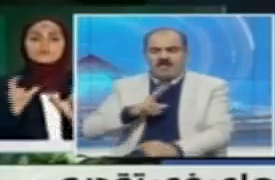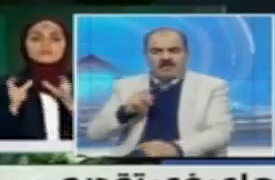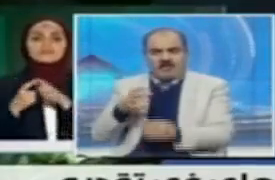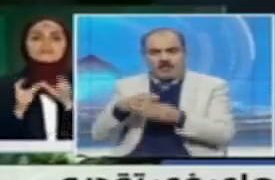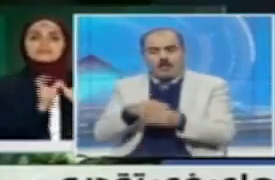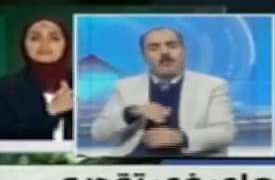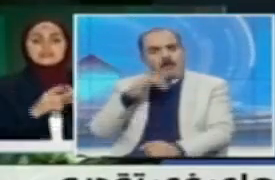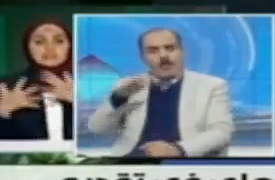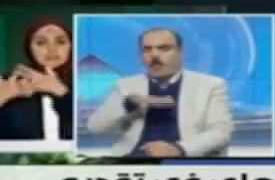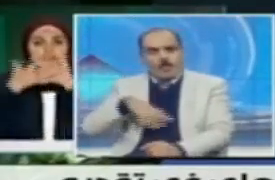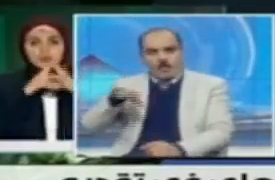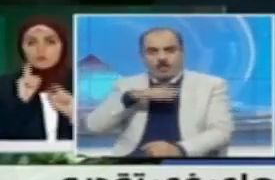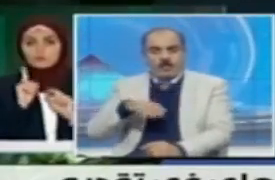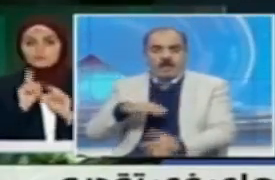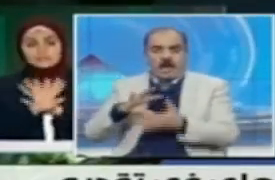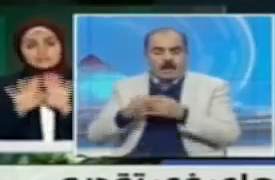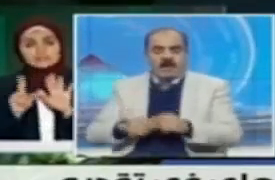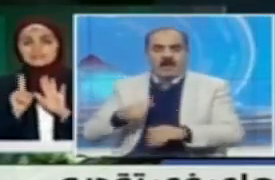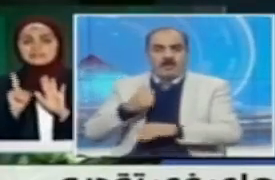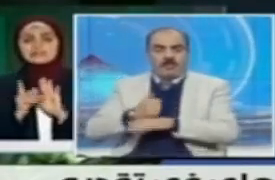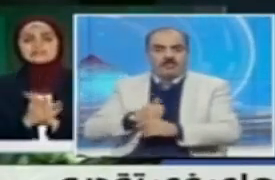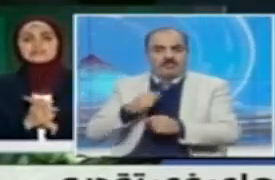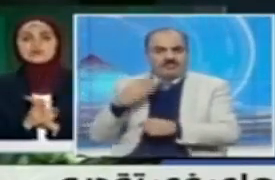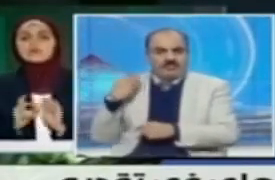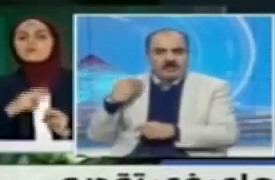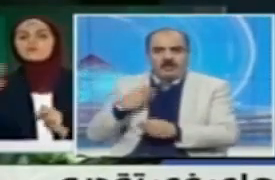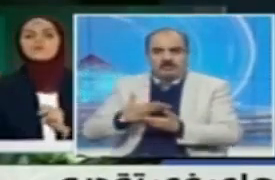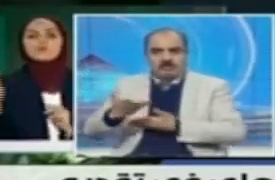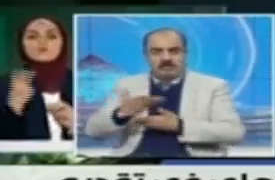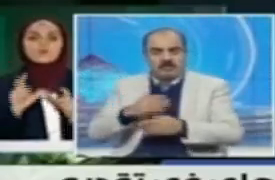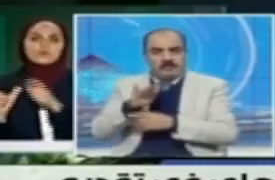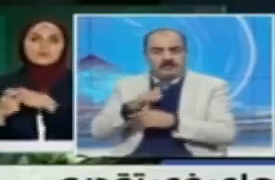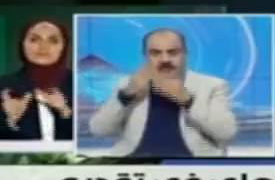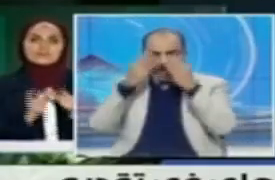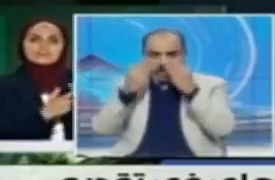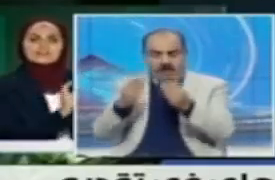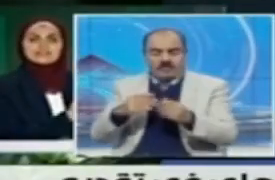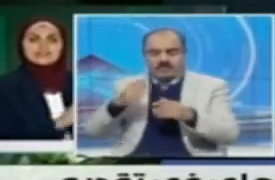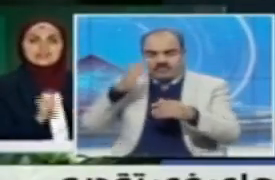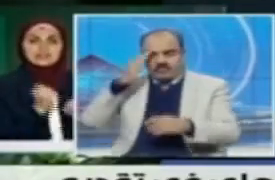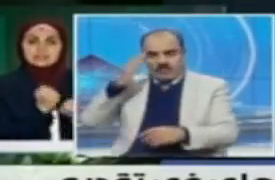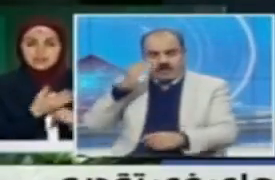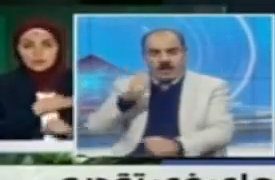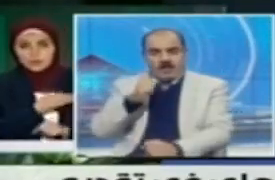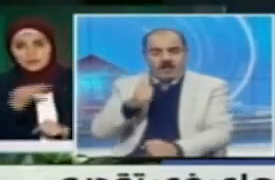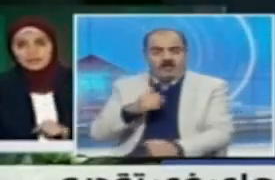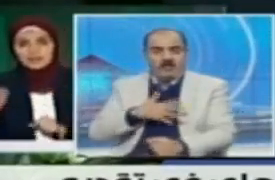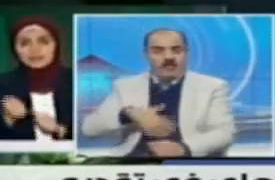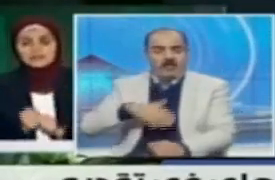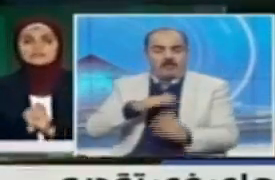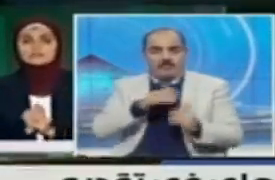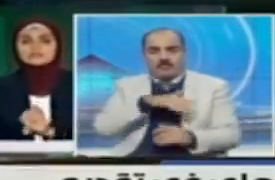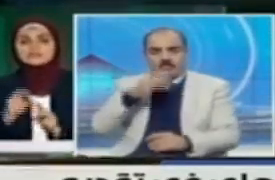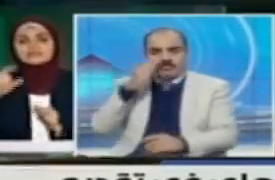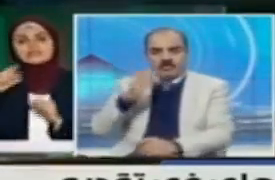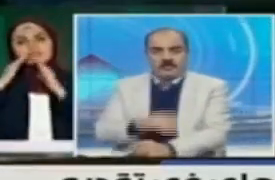التحالف بس، لا، انا كل الكيانات اللي بتعمل في العمل الخيري بوجه لها الشكر والتقدير باسمي وباسم كل المصريين.